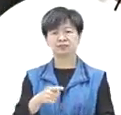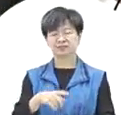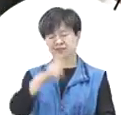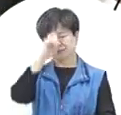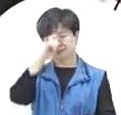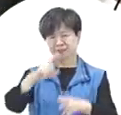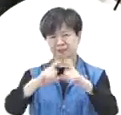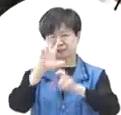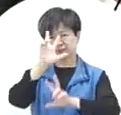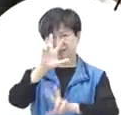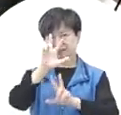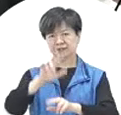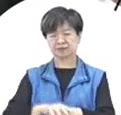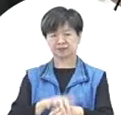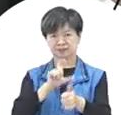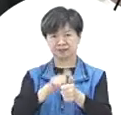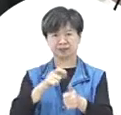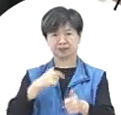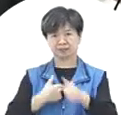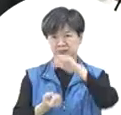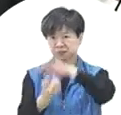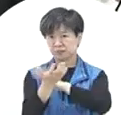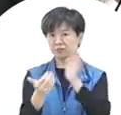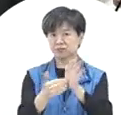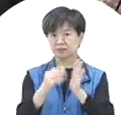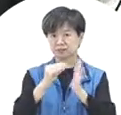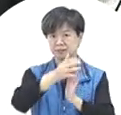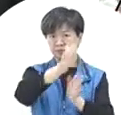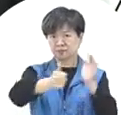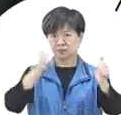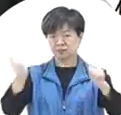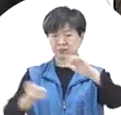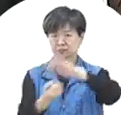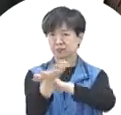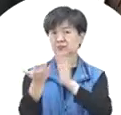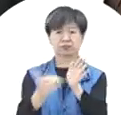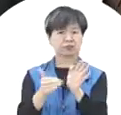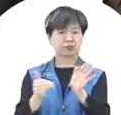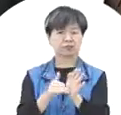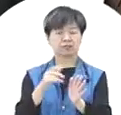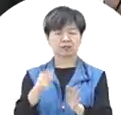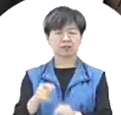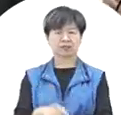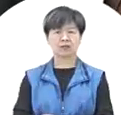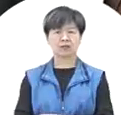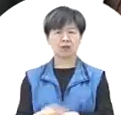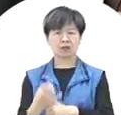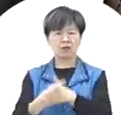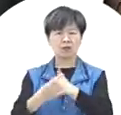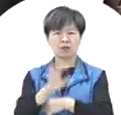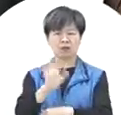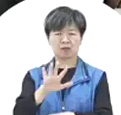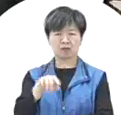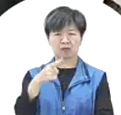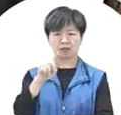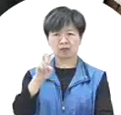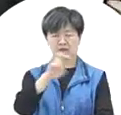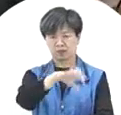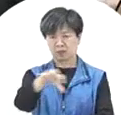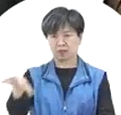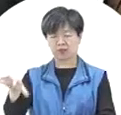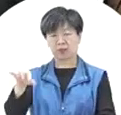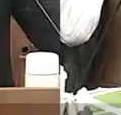全部的题目我都已经先泄露给各局处首长喽，所以千万不要实问虚答。120家，我们有没有？哎，下